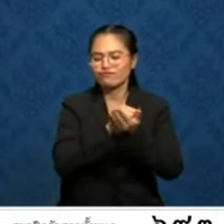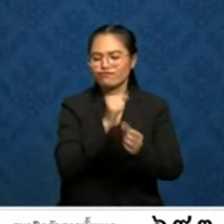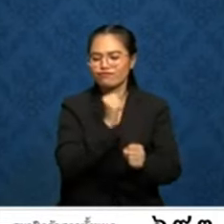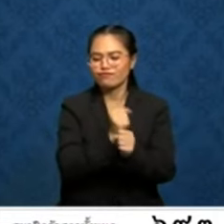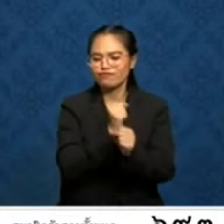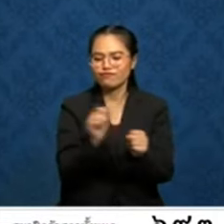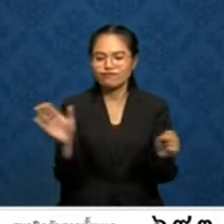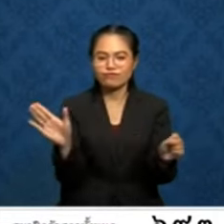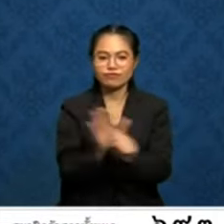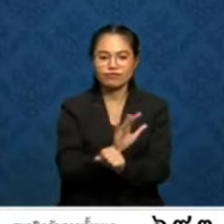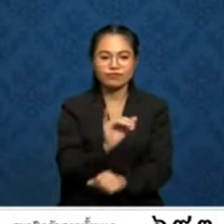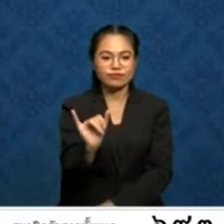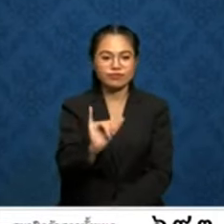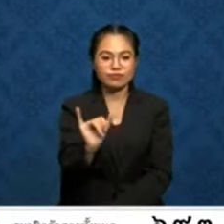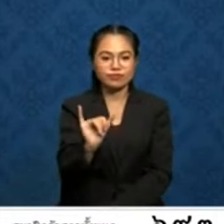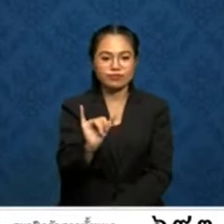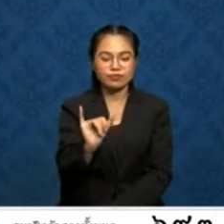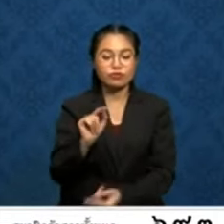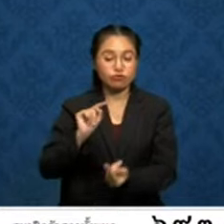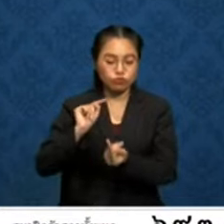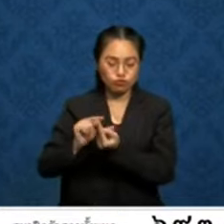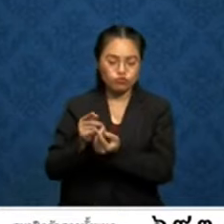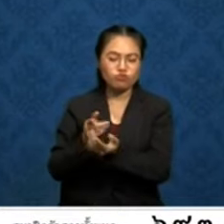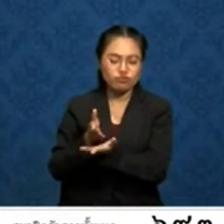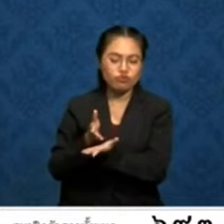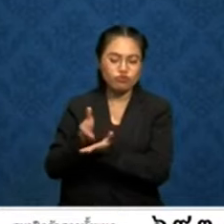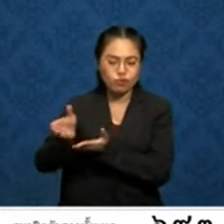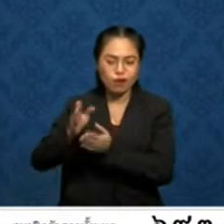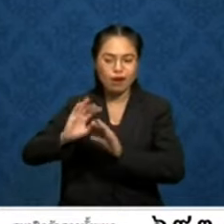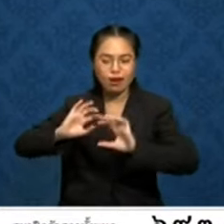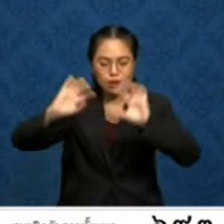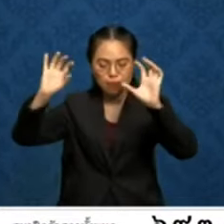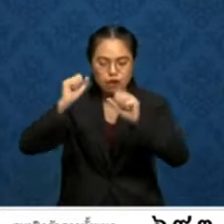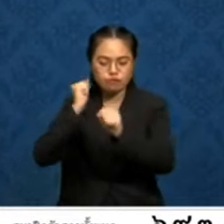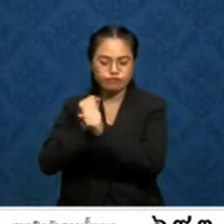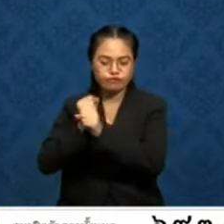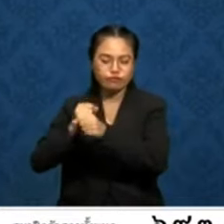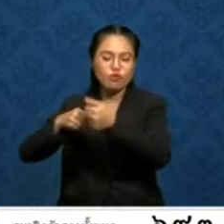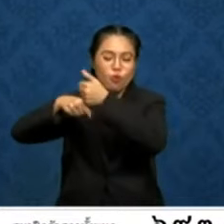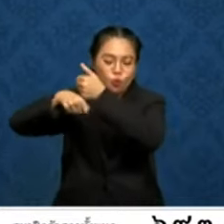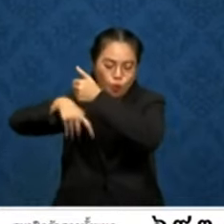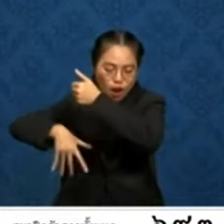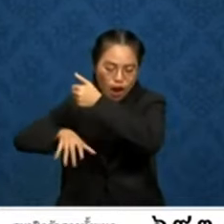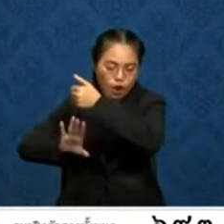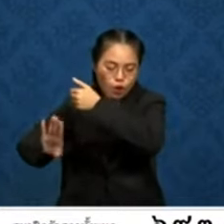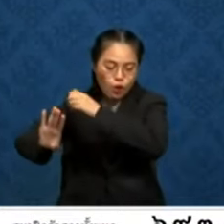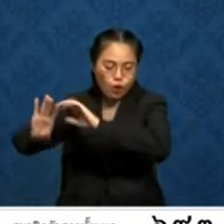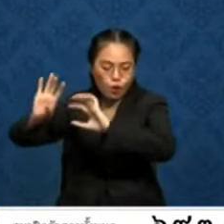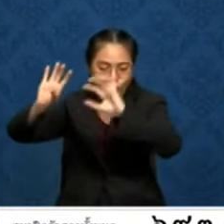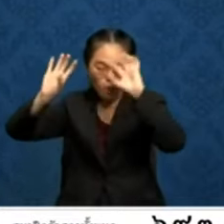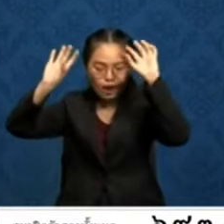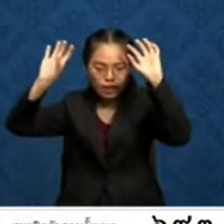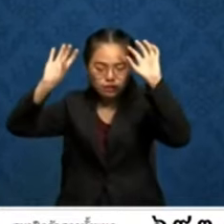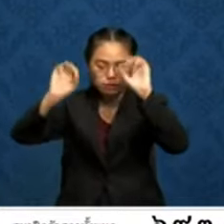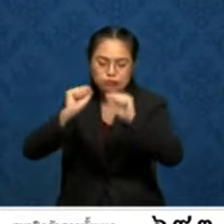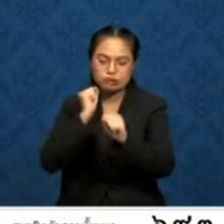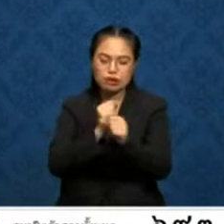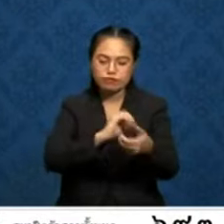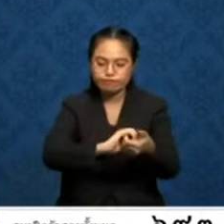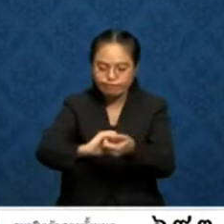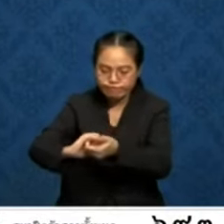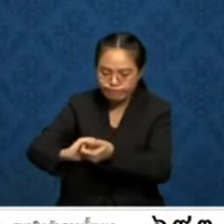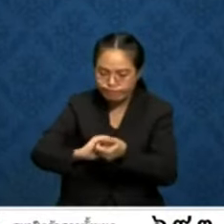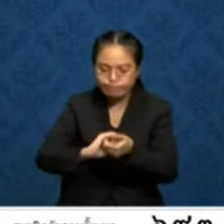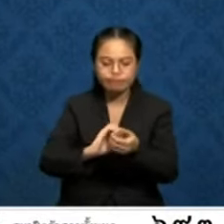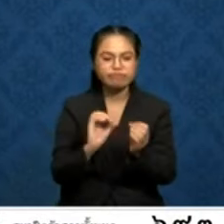านที่มีอำนาจและบทบาทซ้ำซ้อนโครงสร้างของหน่วยราชการที่แตกกระจายไม่ประสาน